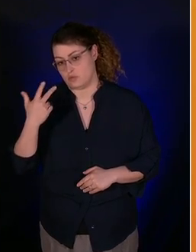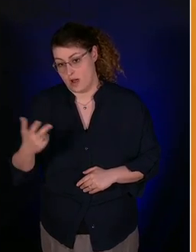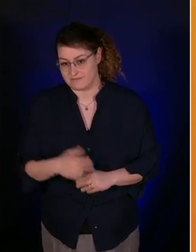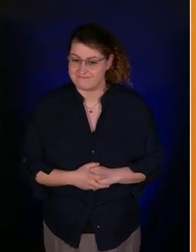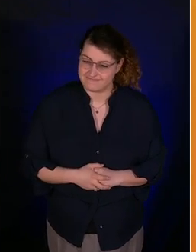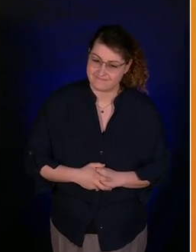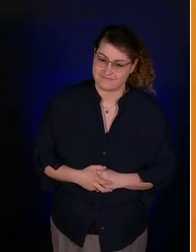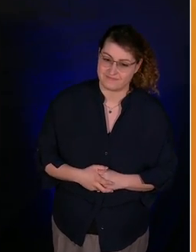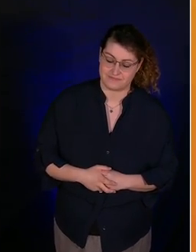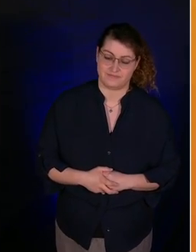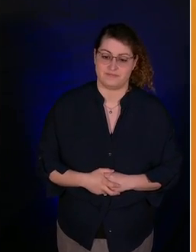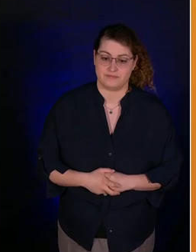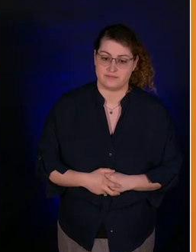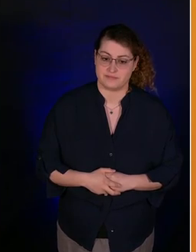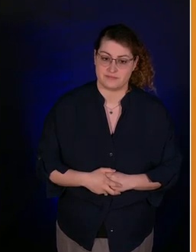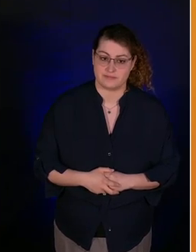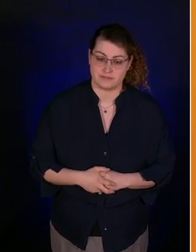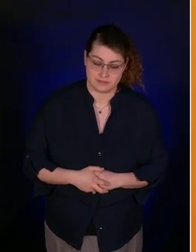3.